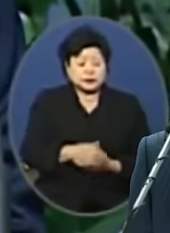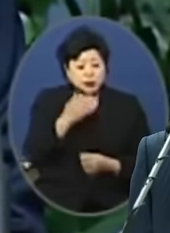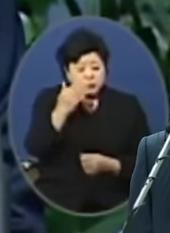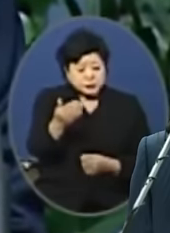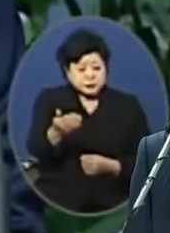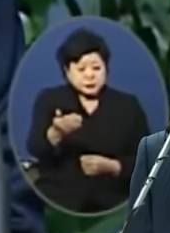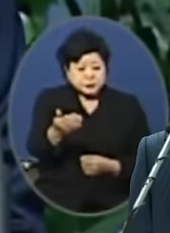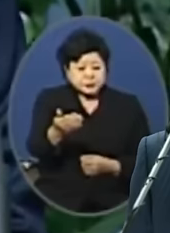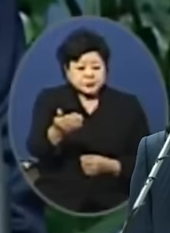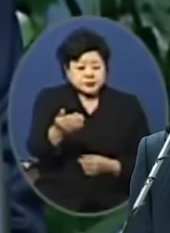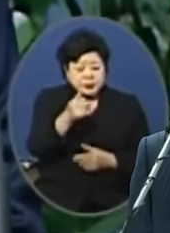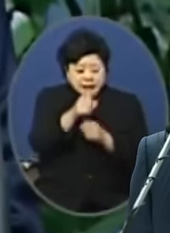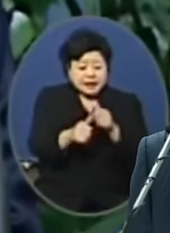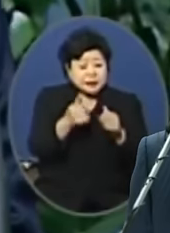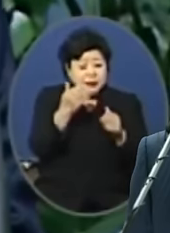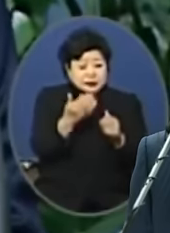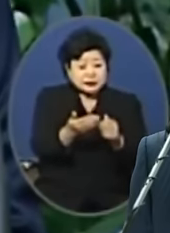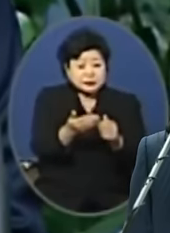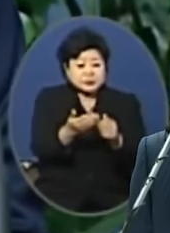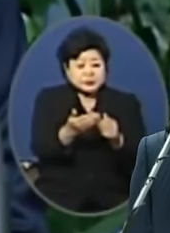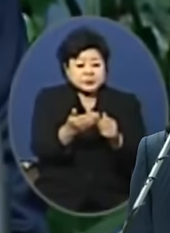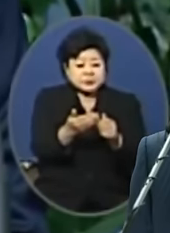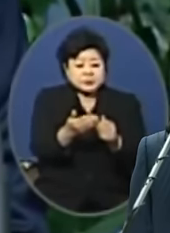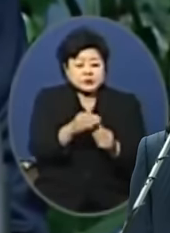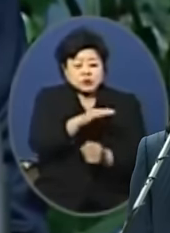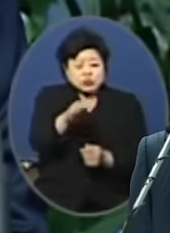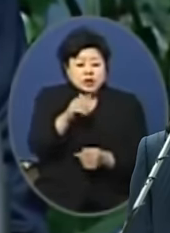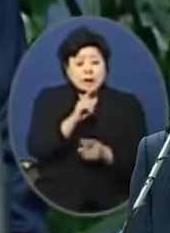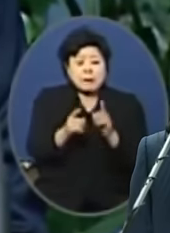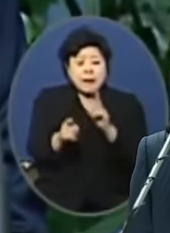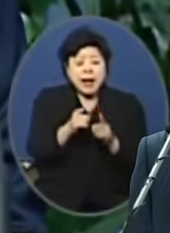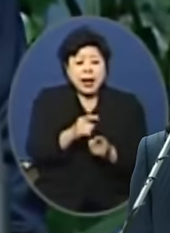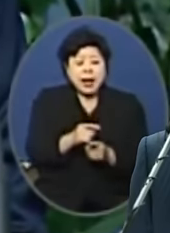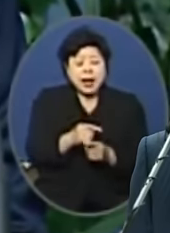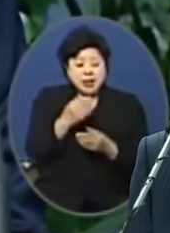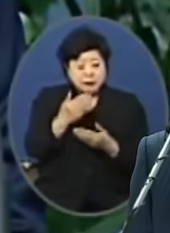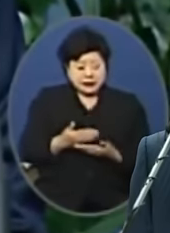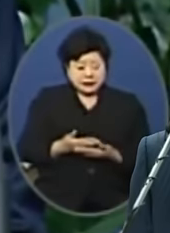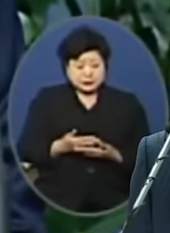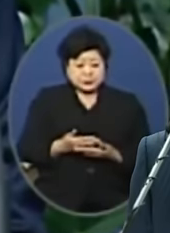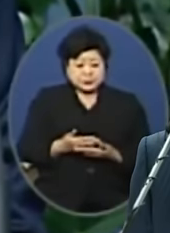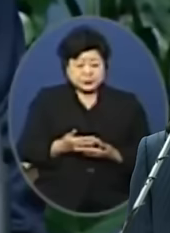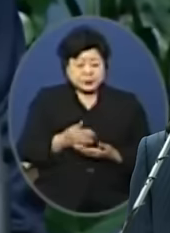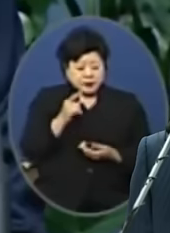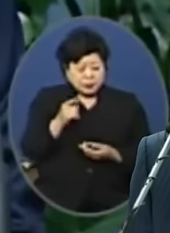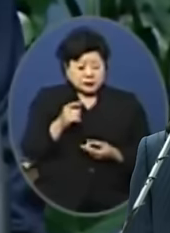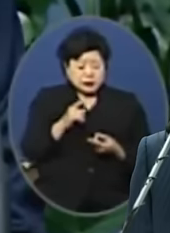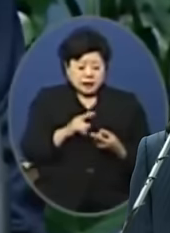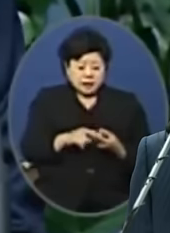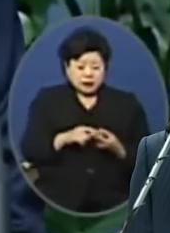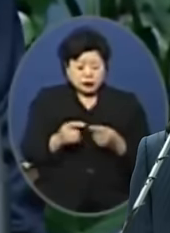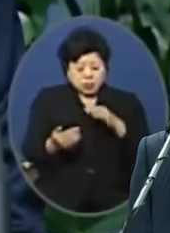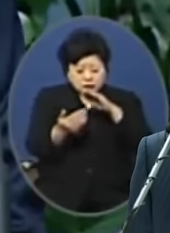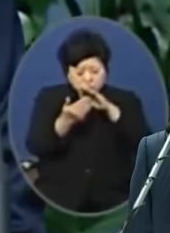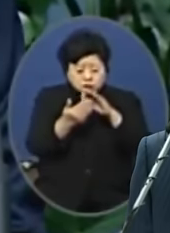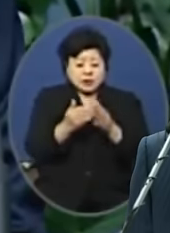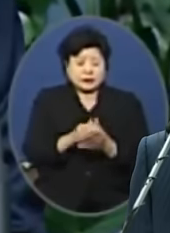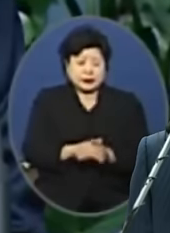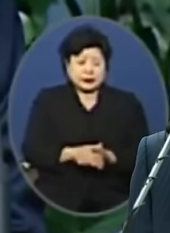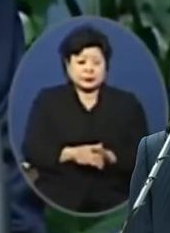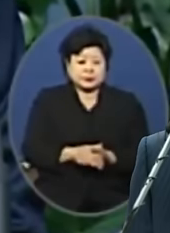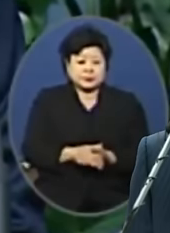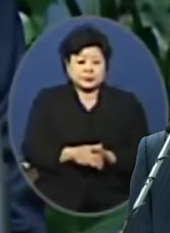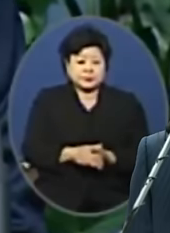여러분 하나님께서는 우리의 말을 한 것을 받아서 그것을 이루어지게 하는 것입니다.